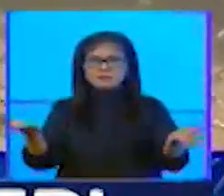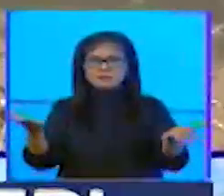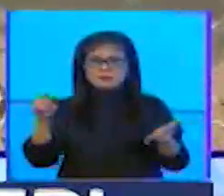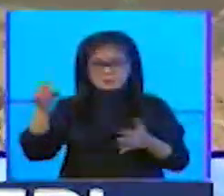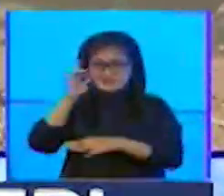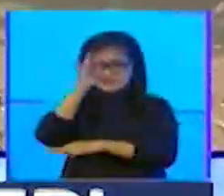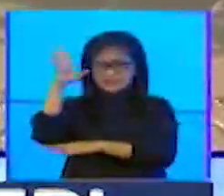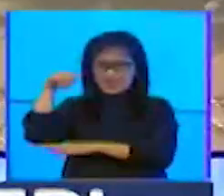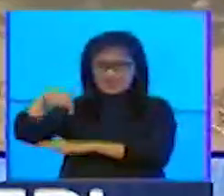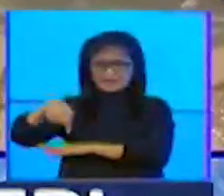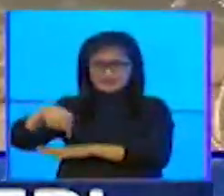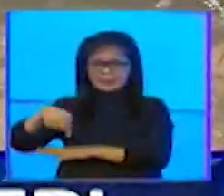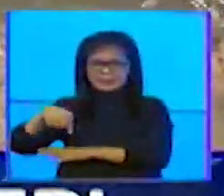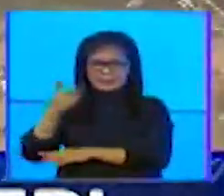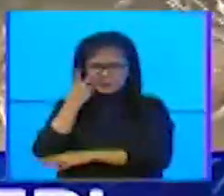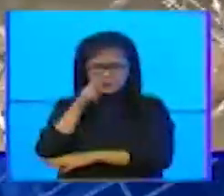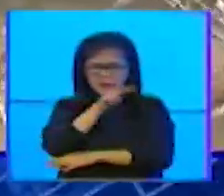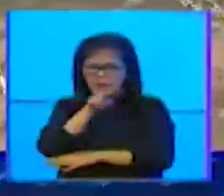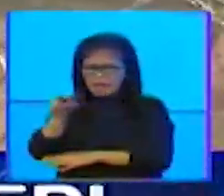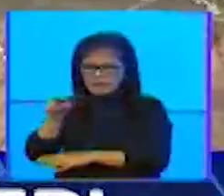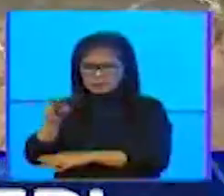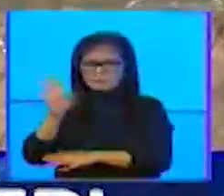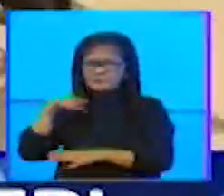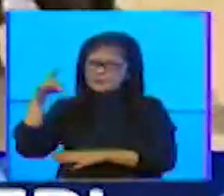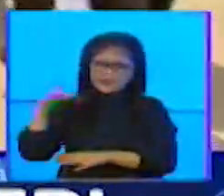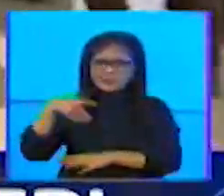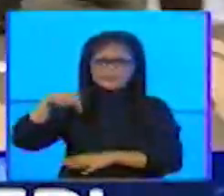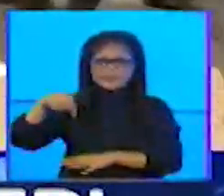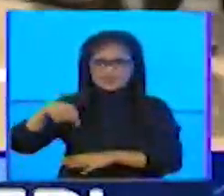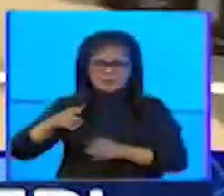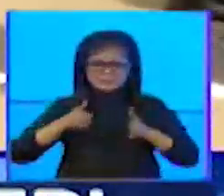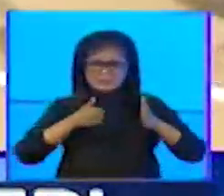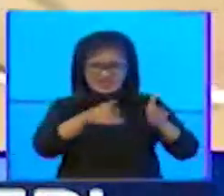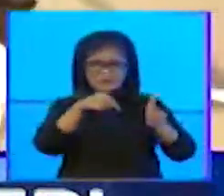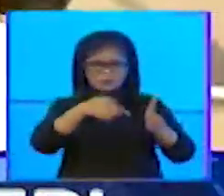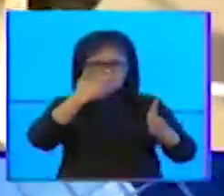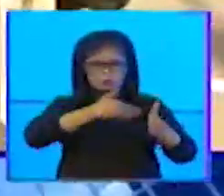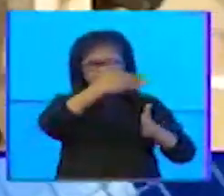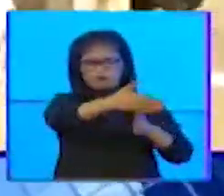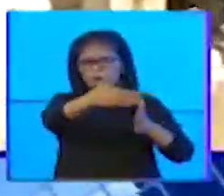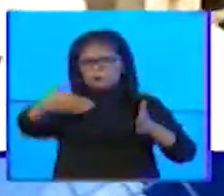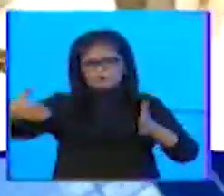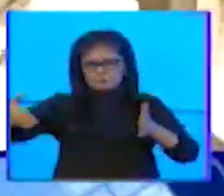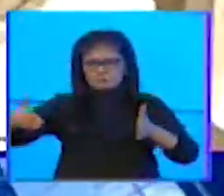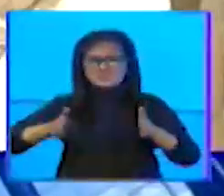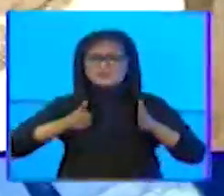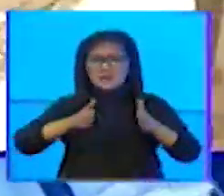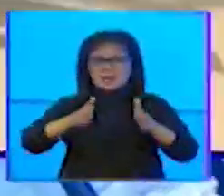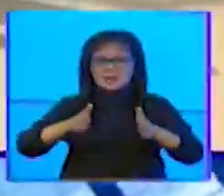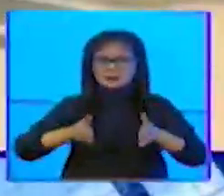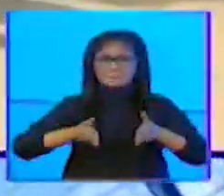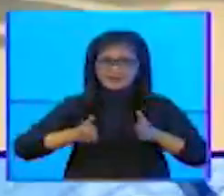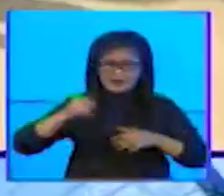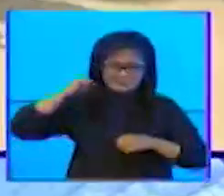diperketat, sejumlah akses-akses yang menuju kawasan Istana Presiden di Jakarta, baik itu di Jalan Medan Merdeka Barat, kemudian Jalan Medan